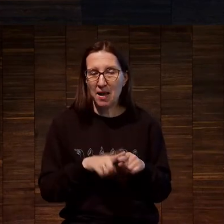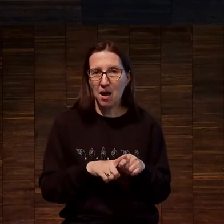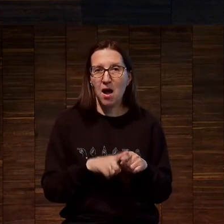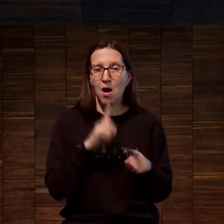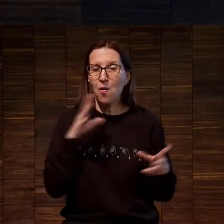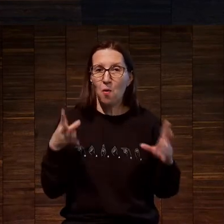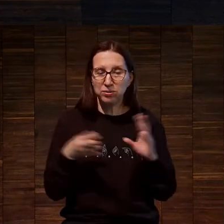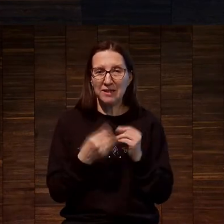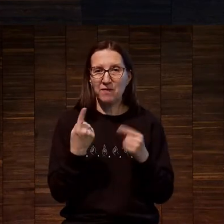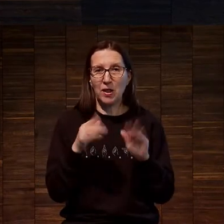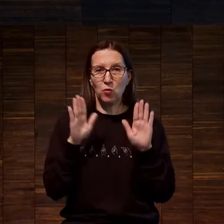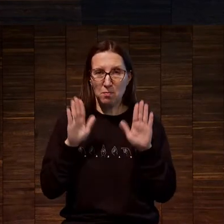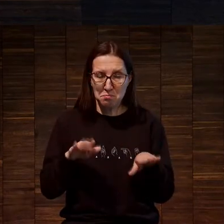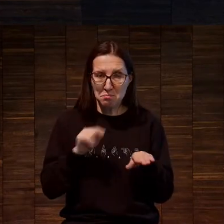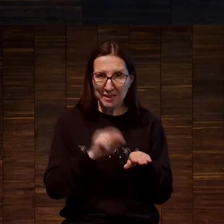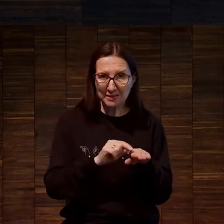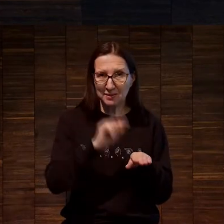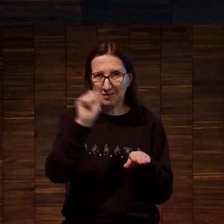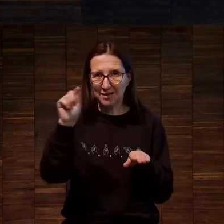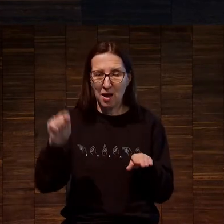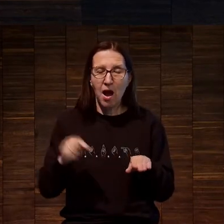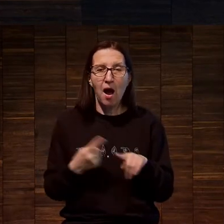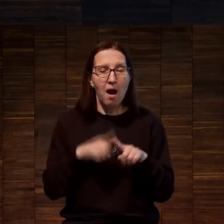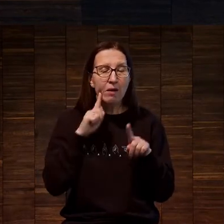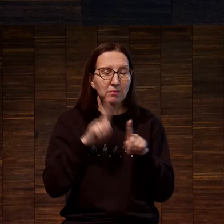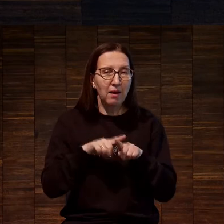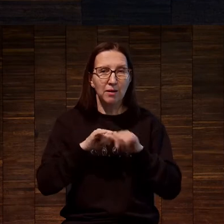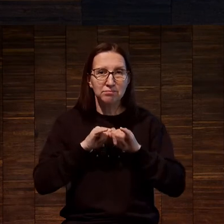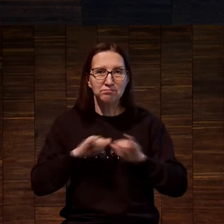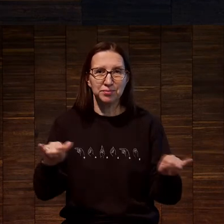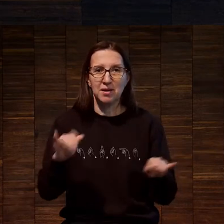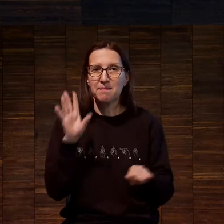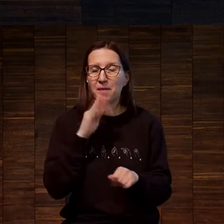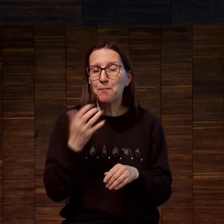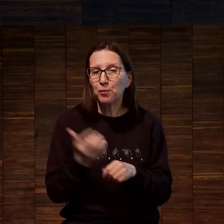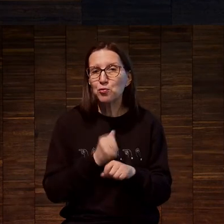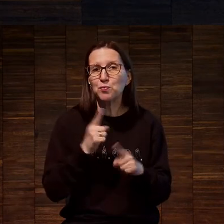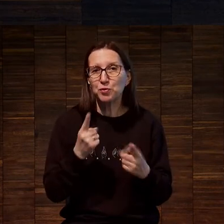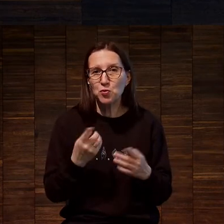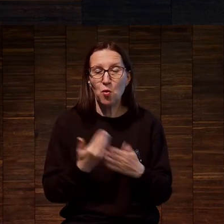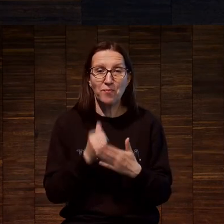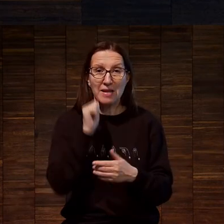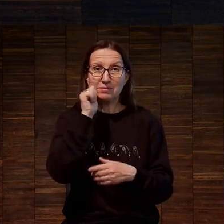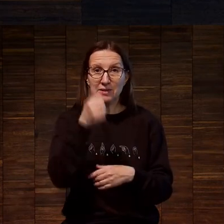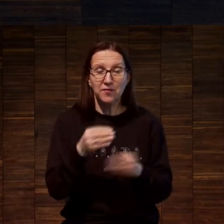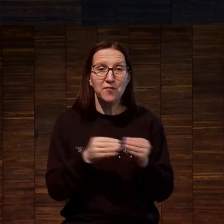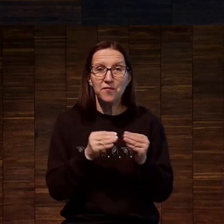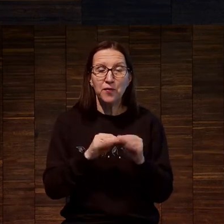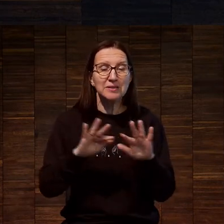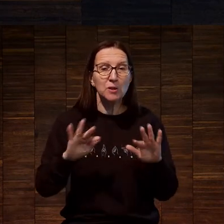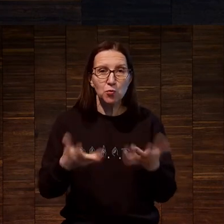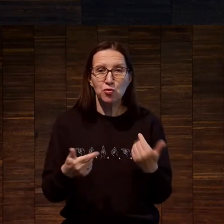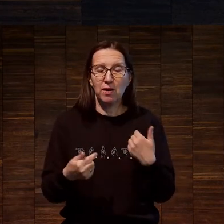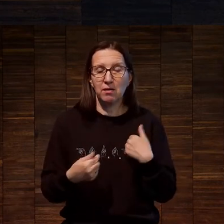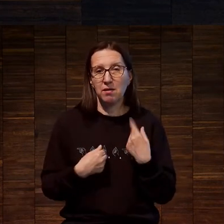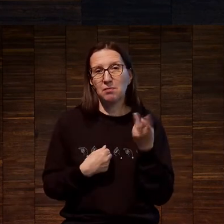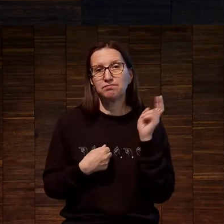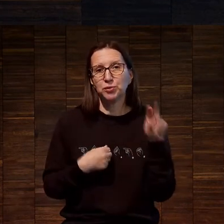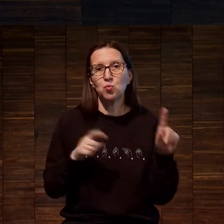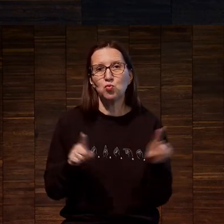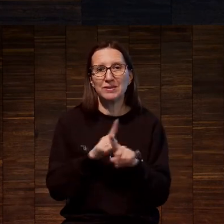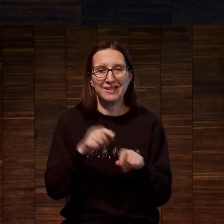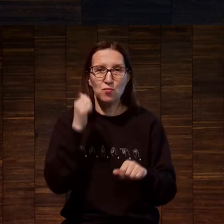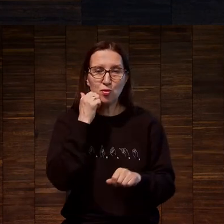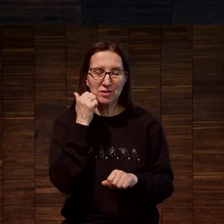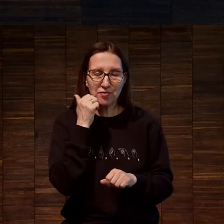Но такой масштаб получился благодаря тому, что на следующий день, абсолютно тоже случайно, я пошла в музей